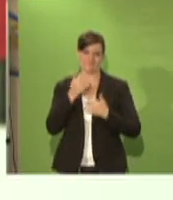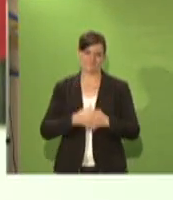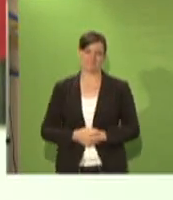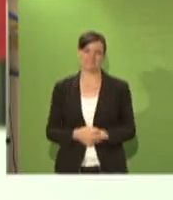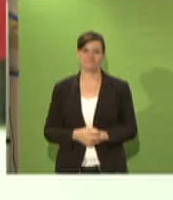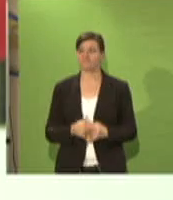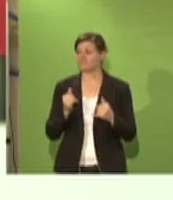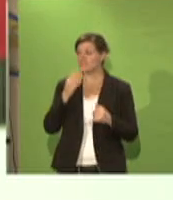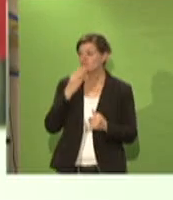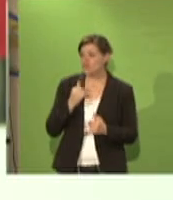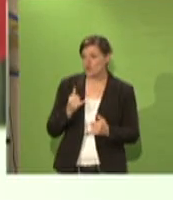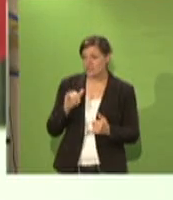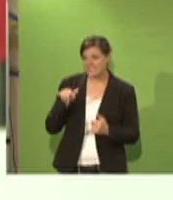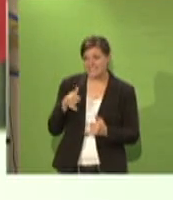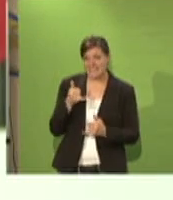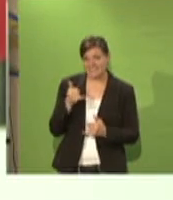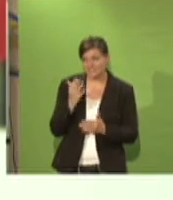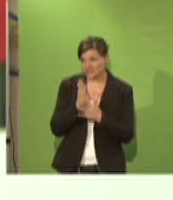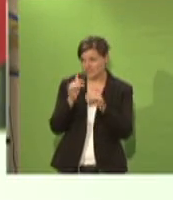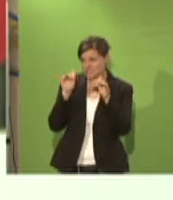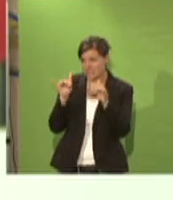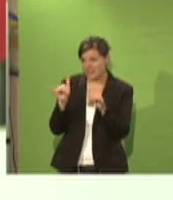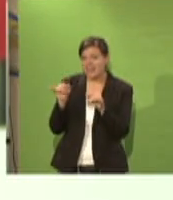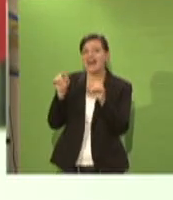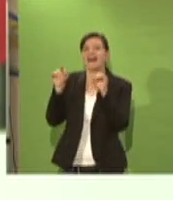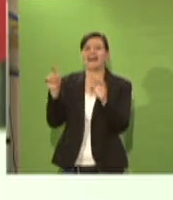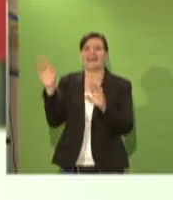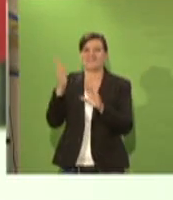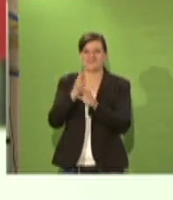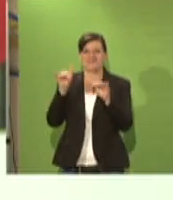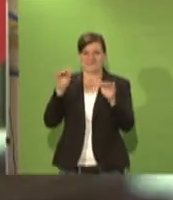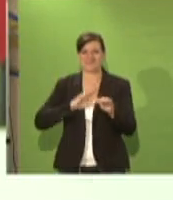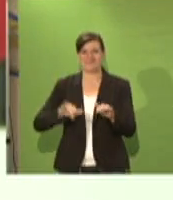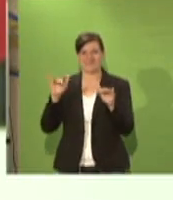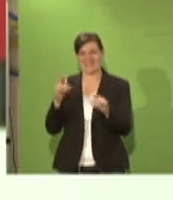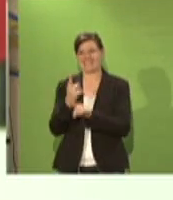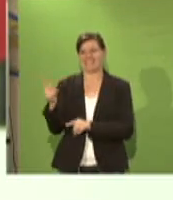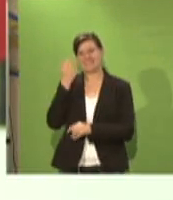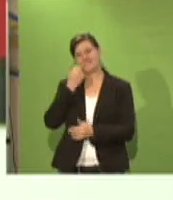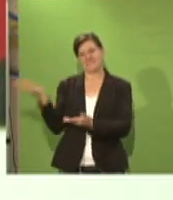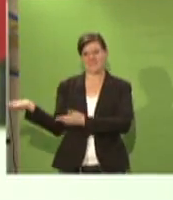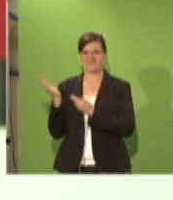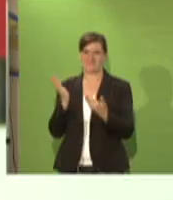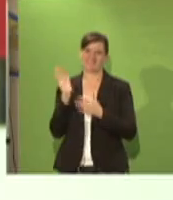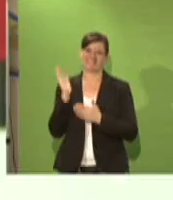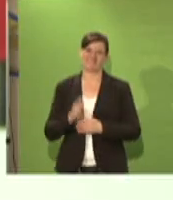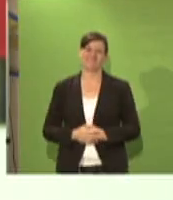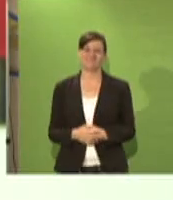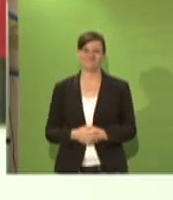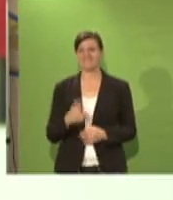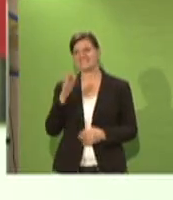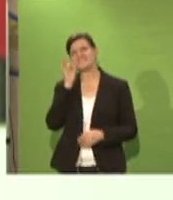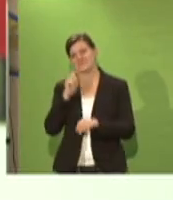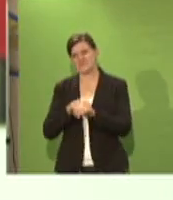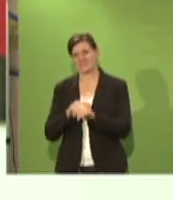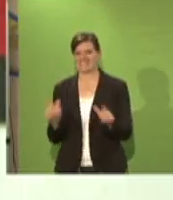jetzt wäre es schön, wenn wir Jelis sehen würden, die sich da... hallo. Und bitteschön, für dich